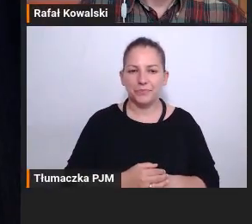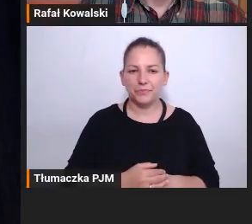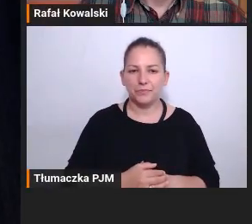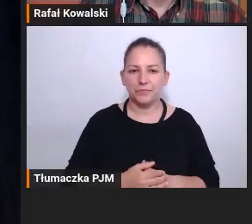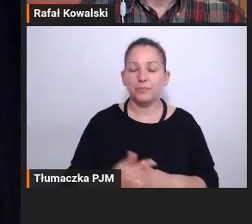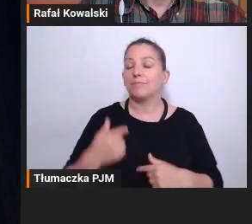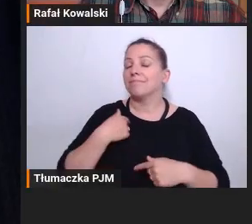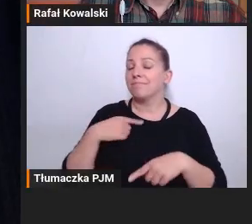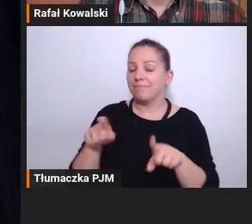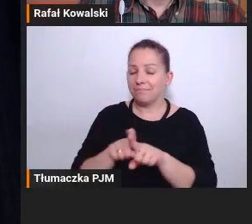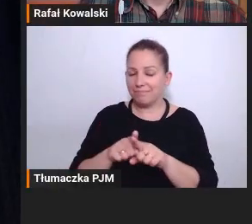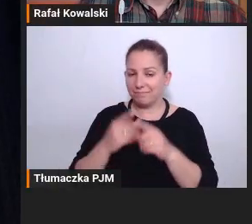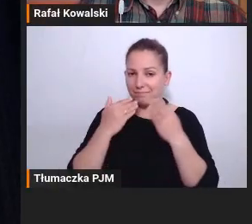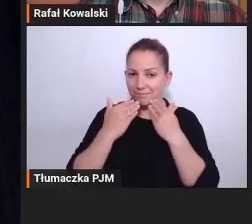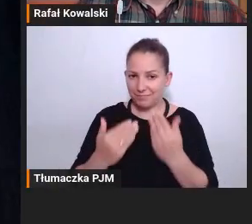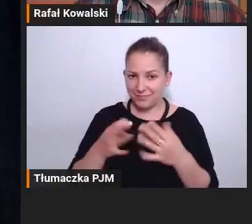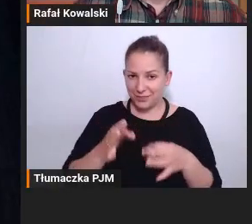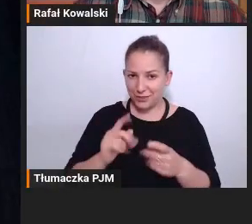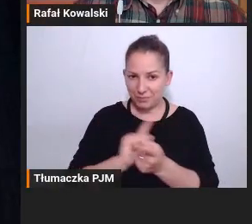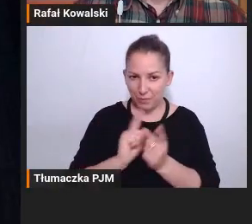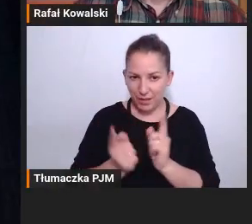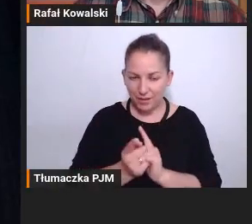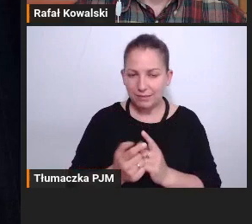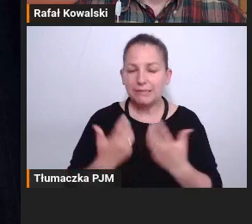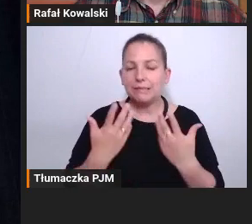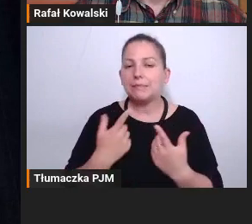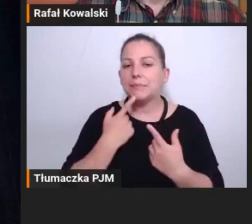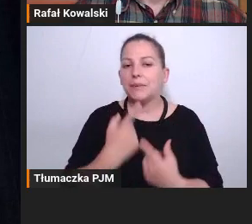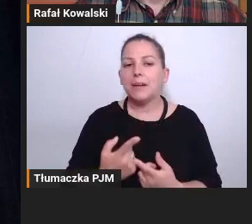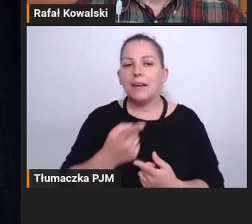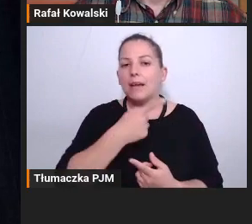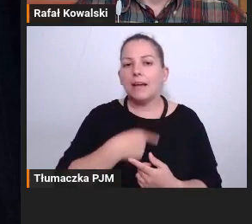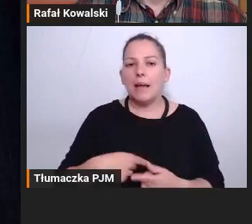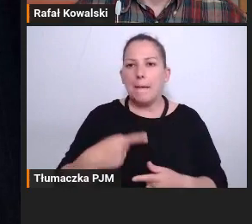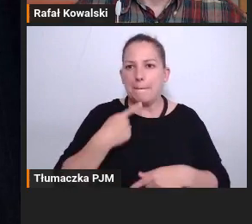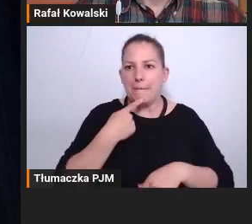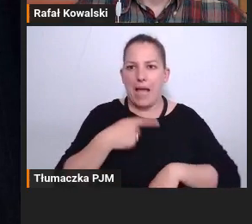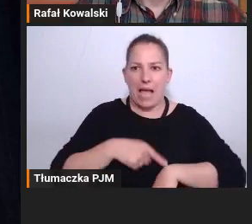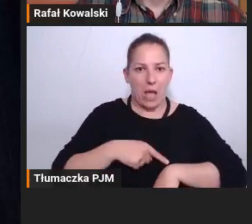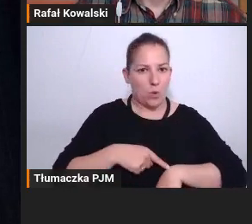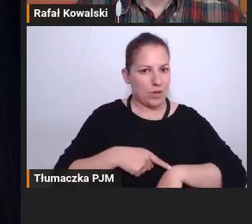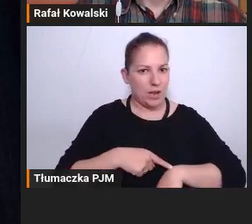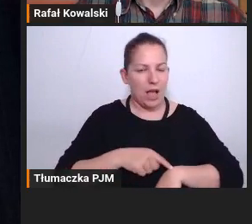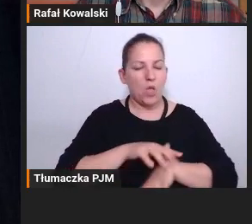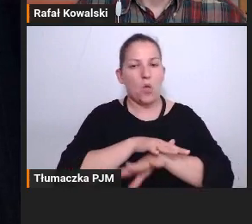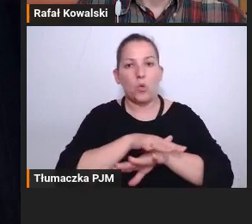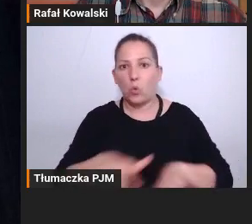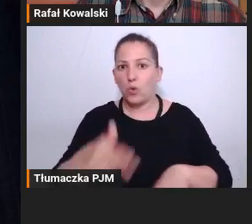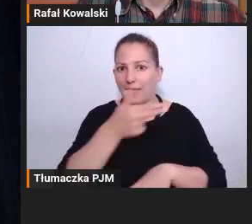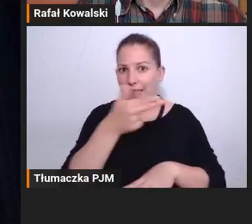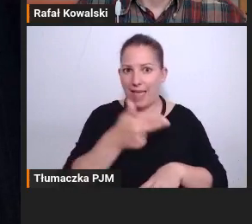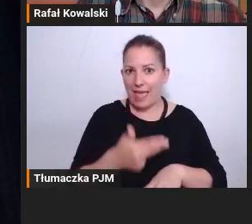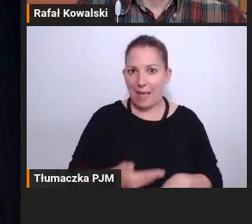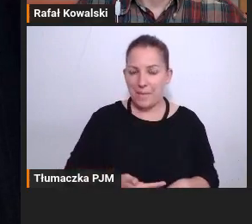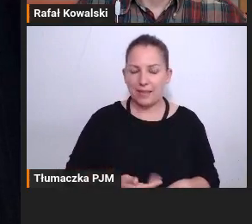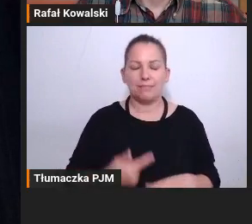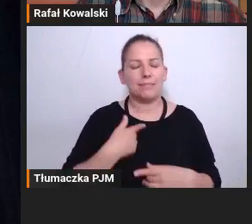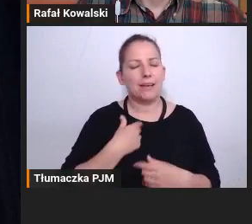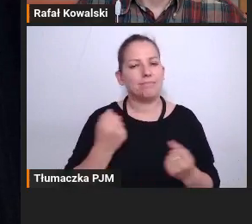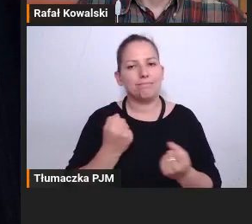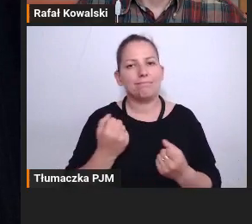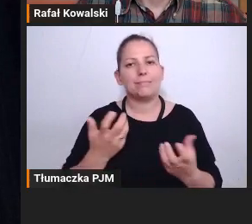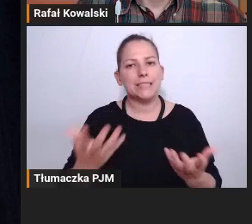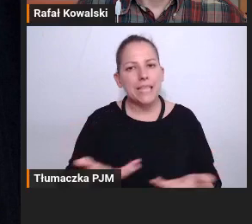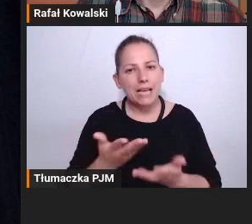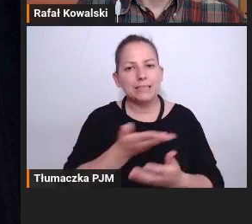Ja również dziękuję za dzisiejsze spotkanie. Chciałam powiedzieć, że mieliśmy mało czasu i dużo tematów do omówienia, dlatego ja jeszcze Was zachęcam